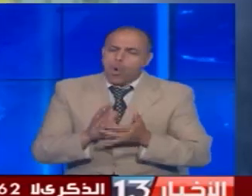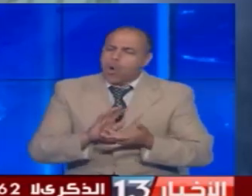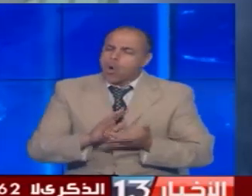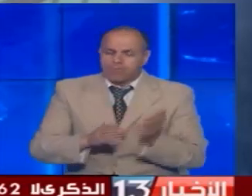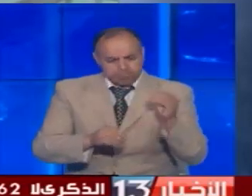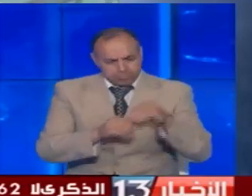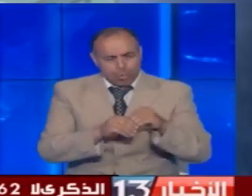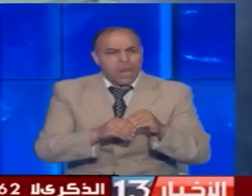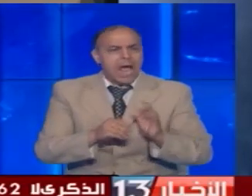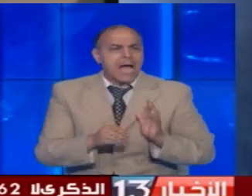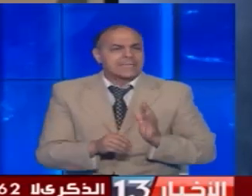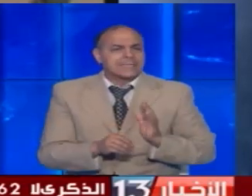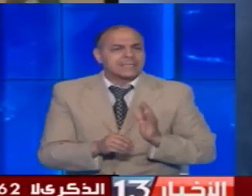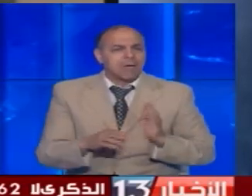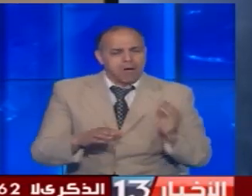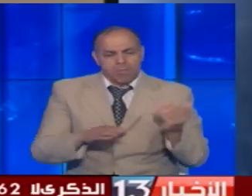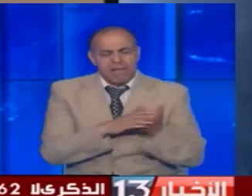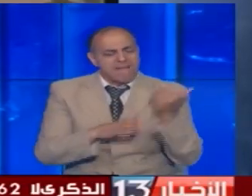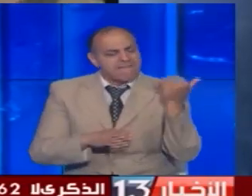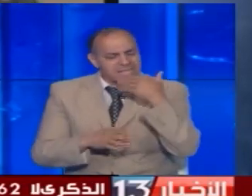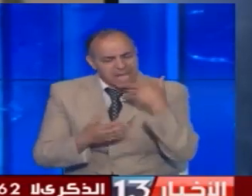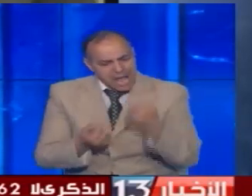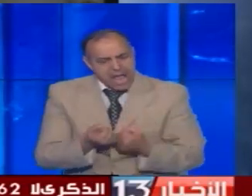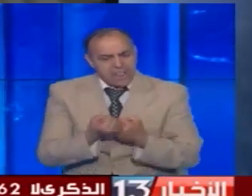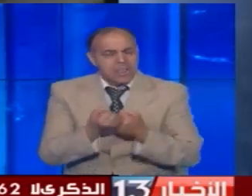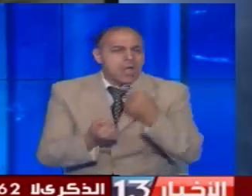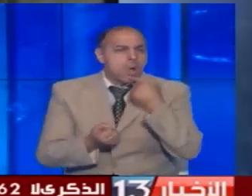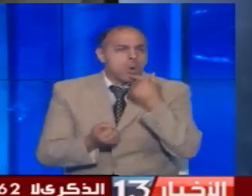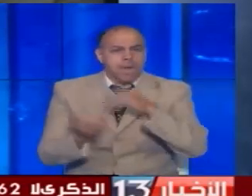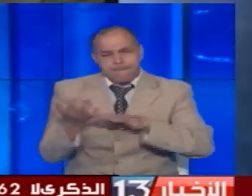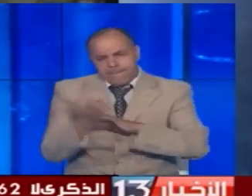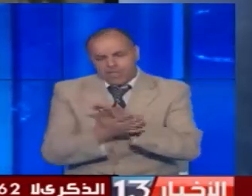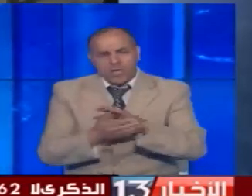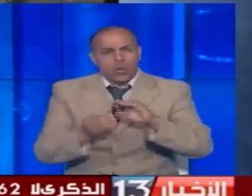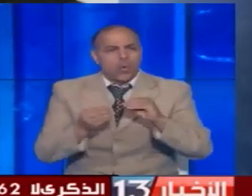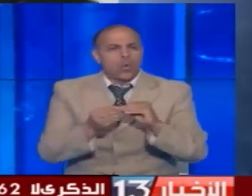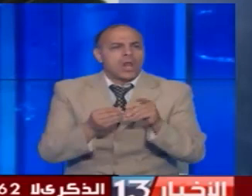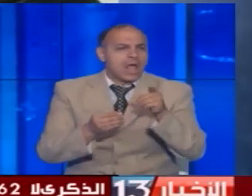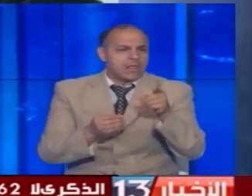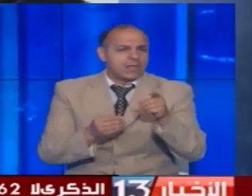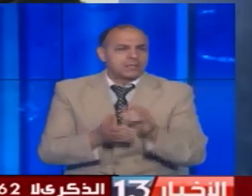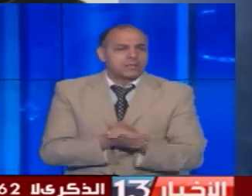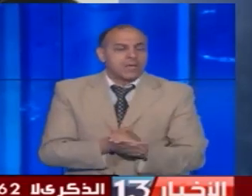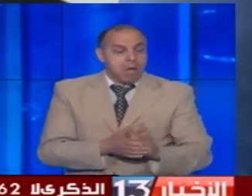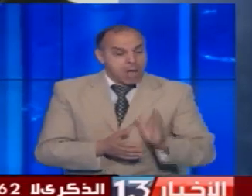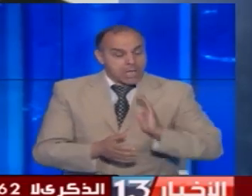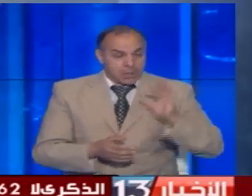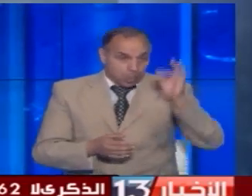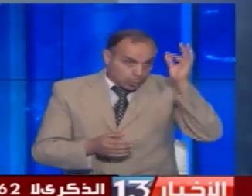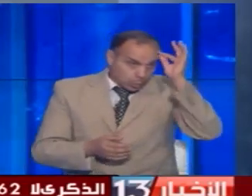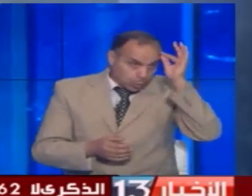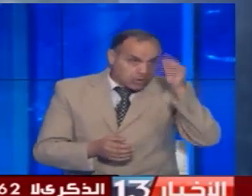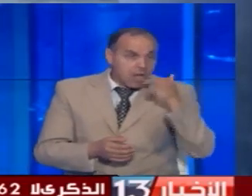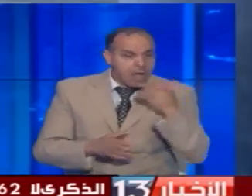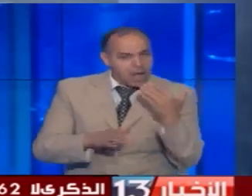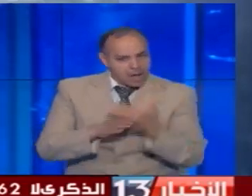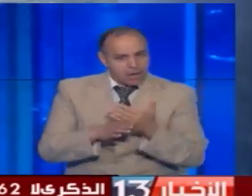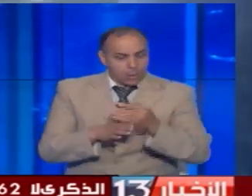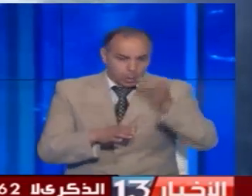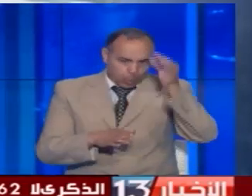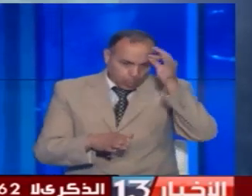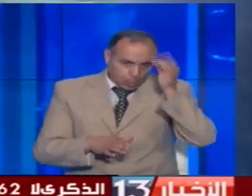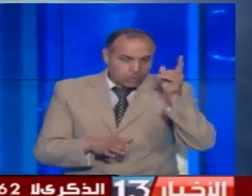الكبرى، زيادة عن التدخل الفوري خلال الكوارث والأزمات. الجيش الوطني ليس مدرسة